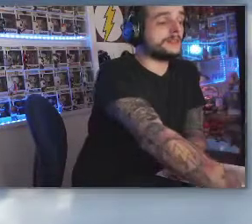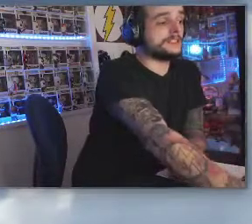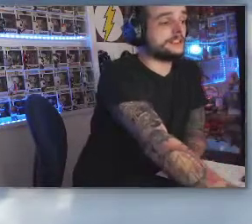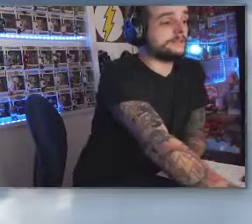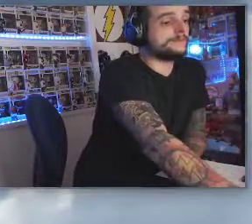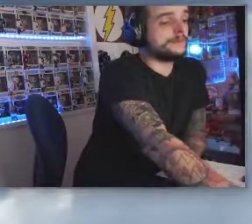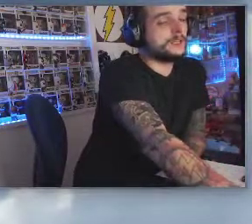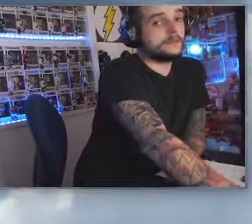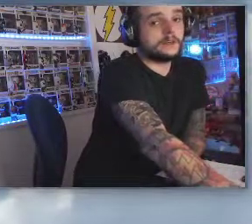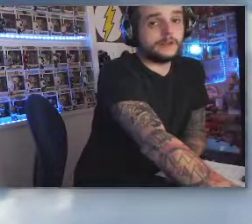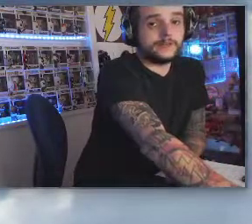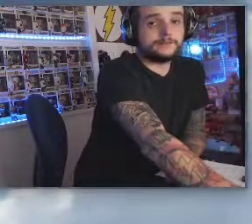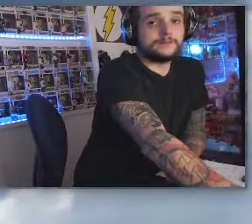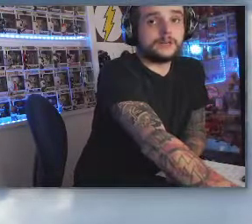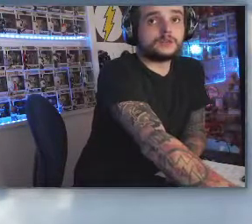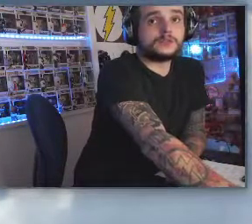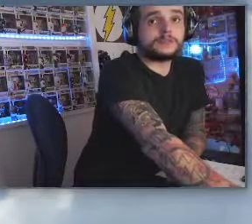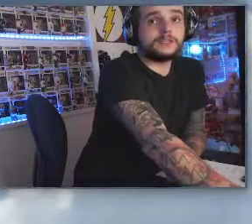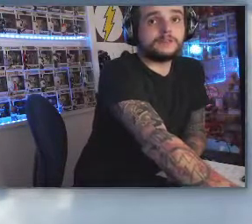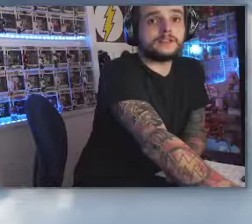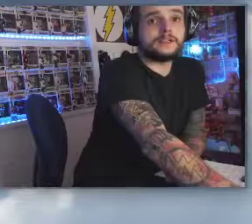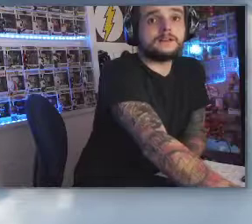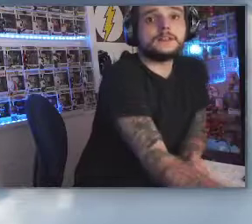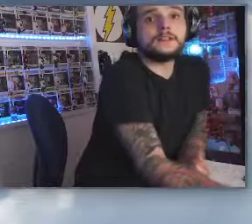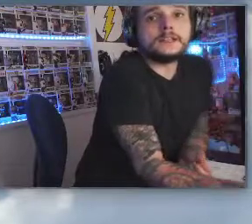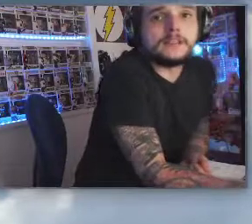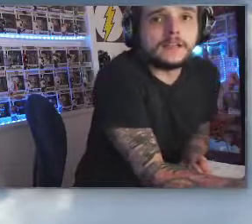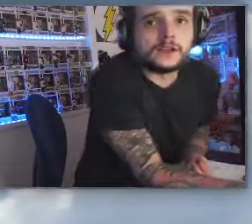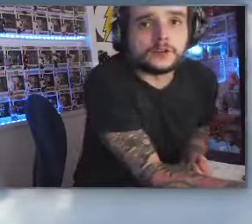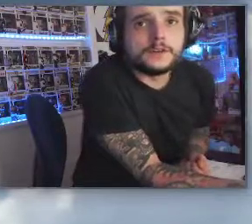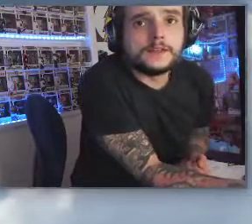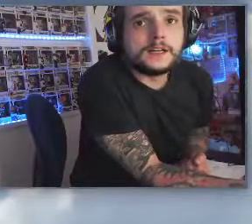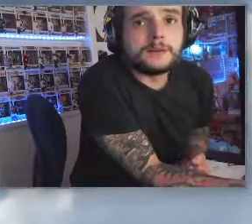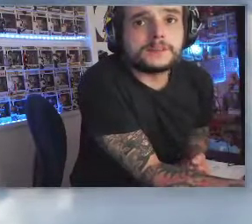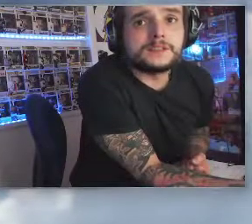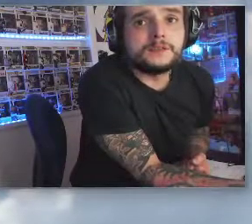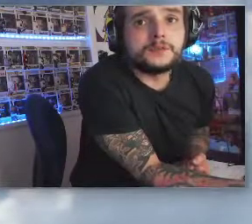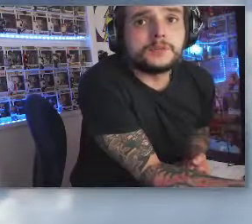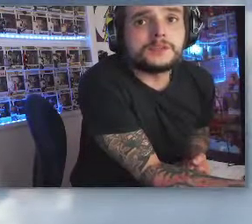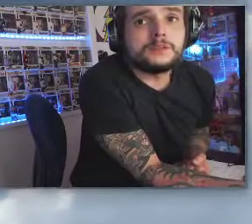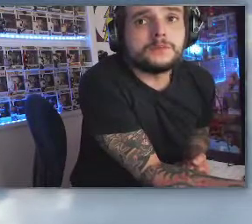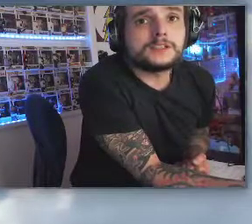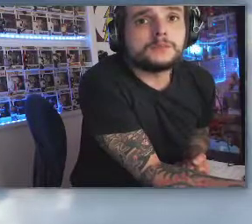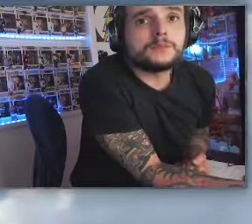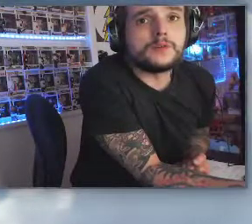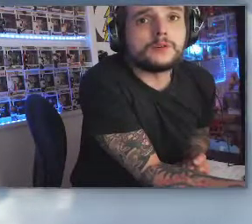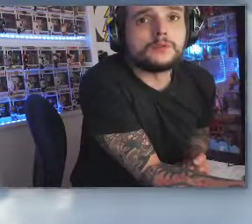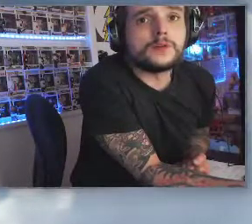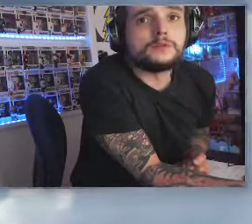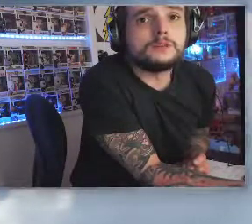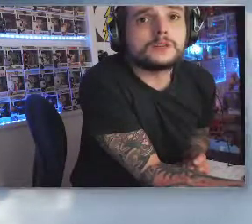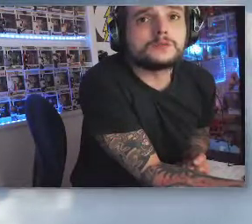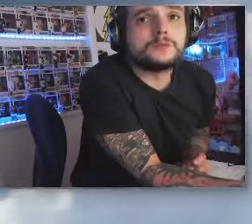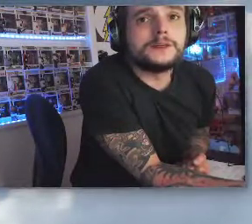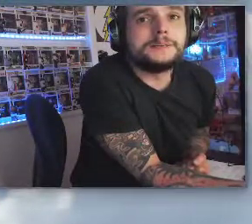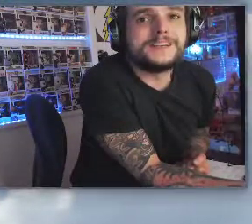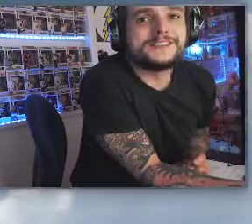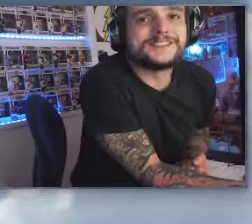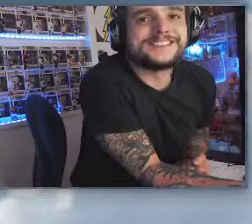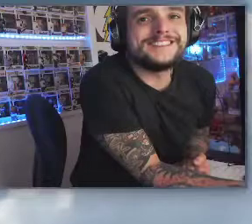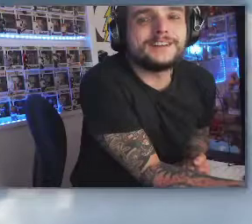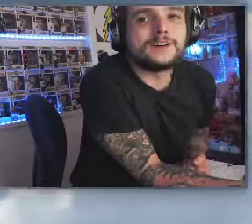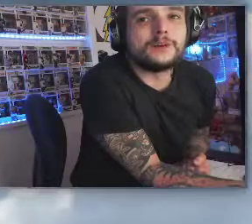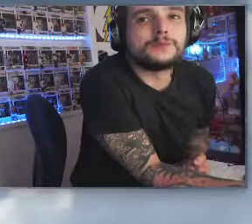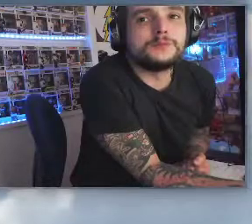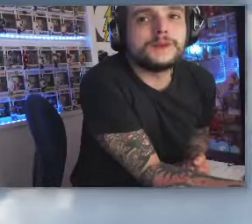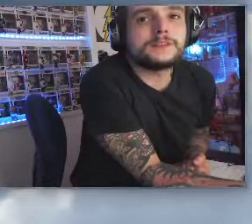que c'est pas attaché. Voilà, voilà. Bah, en tout cas, merci d'avoir été là. Et alors, attends. Ah, parce qu'il faut porter le masque pour avoir le droit de boire son Cuba Libre et de